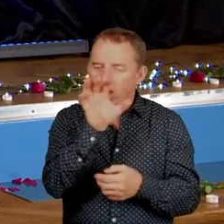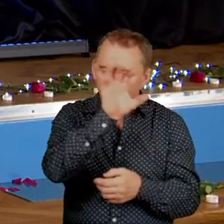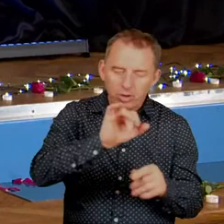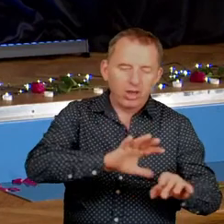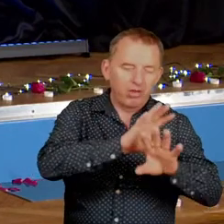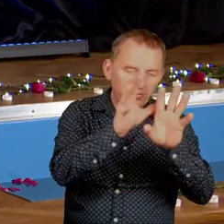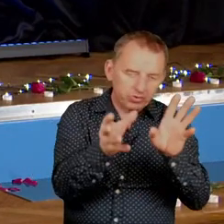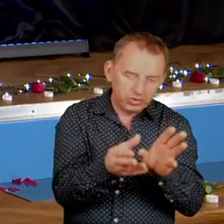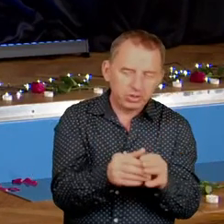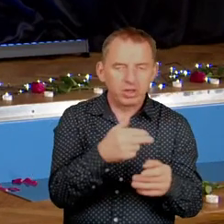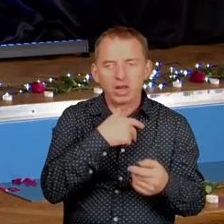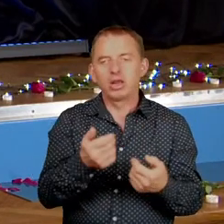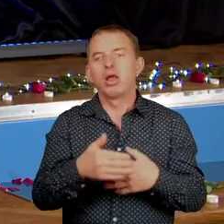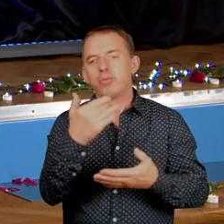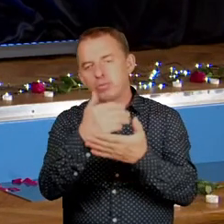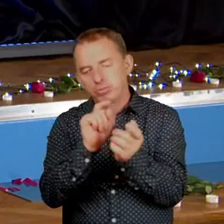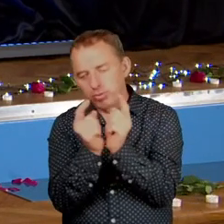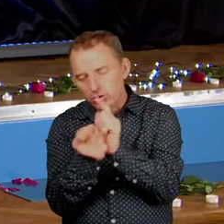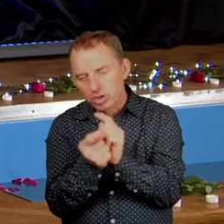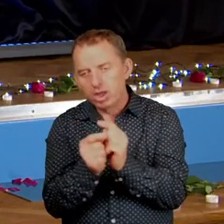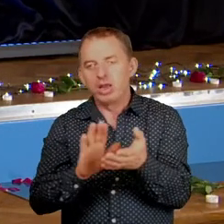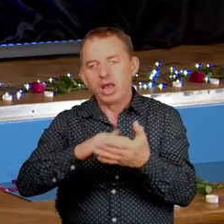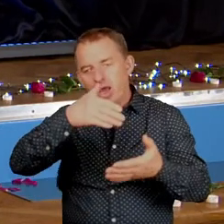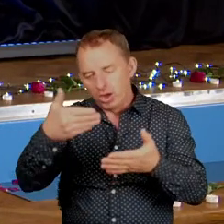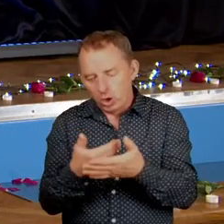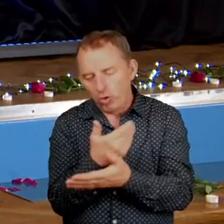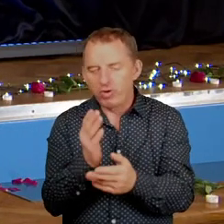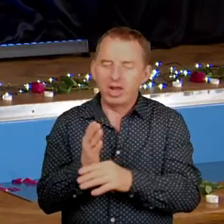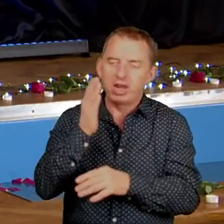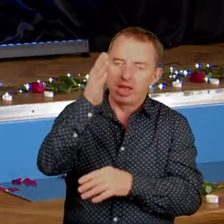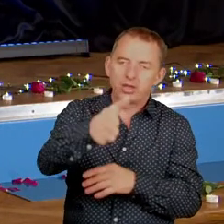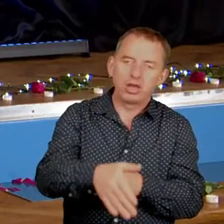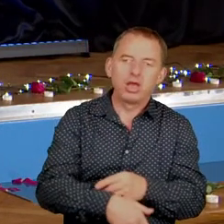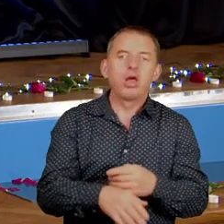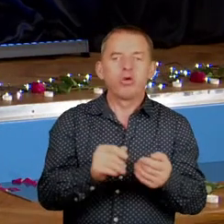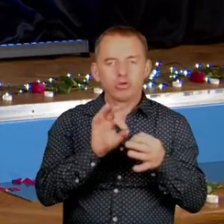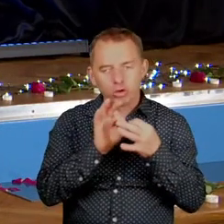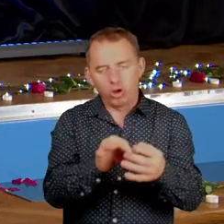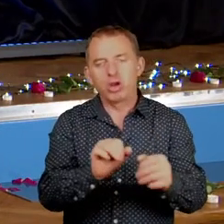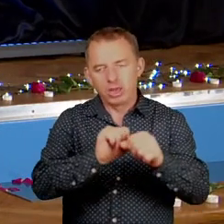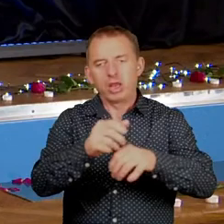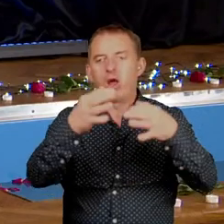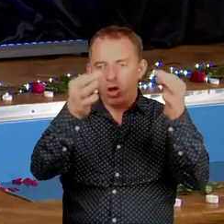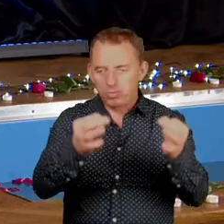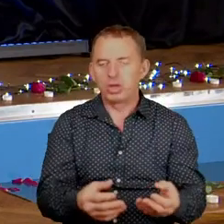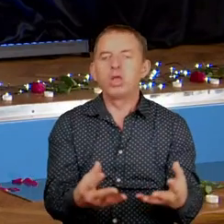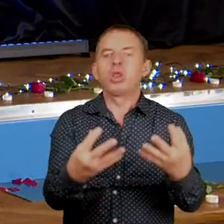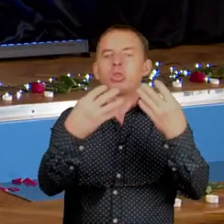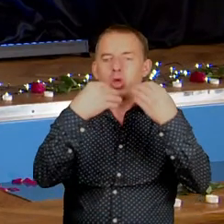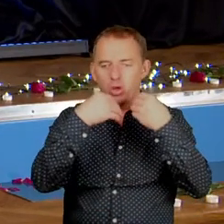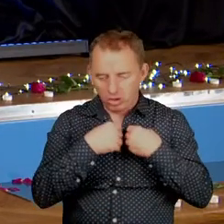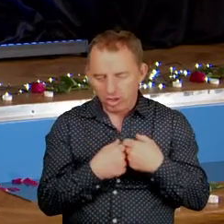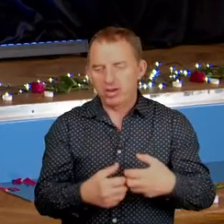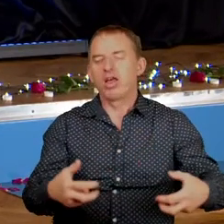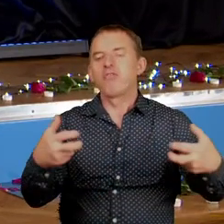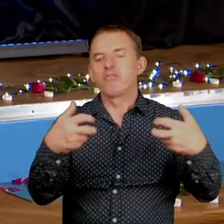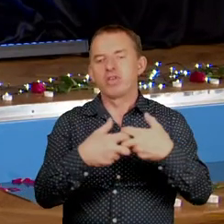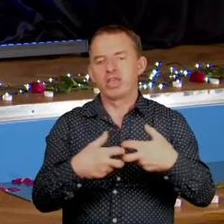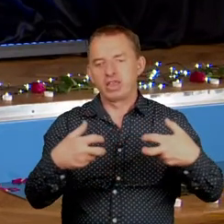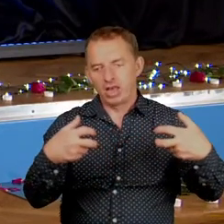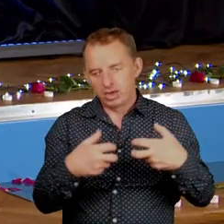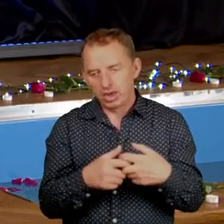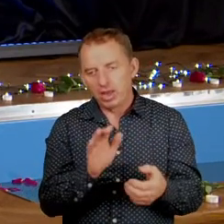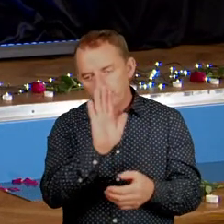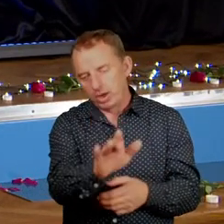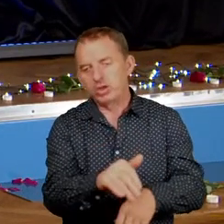wszystkich naszych spotkań, pamiętajcie, na nowo z nadzieją. Ten program ciągle jest obecny i dostępny w internecie. Jeżeli